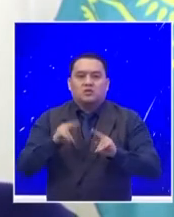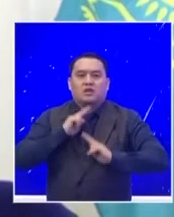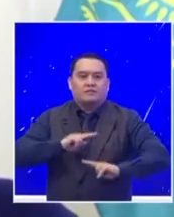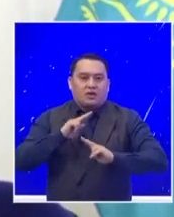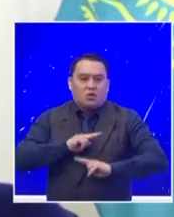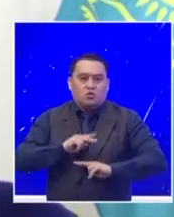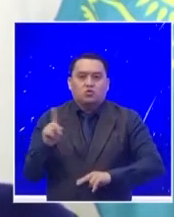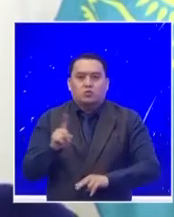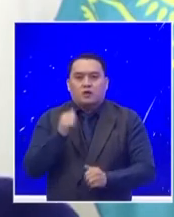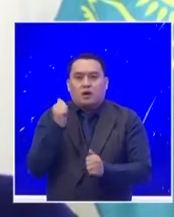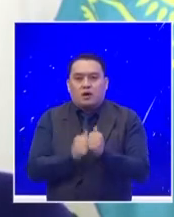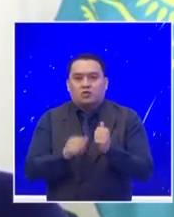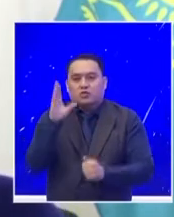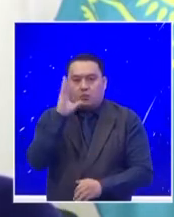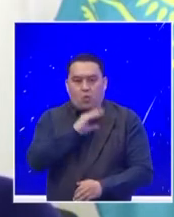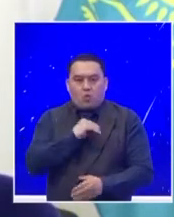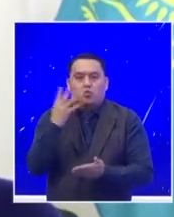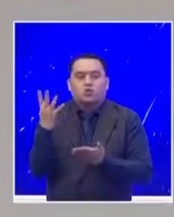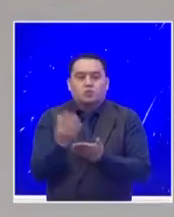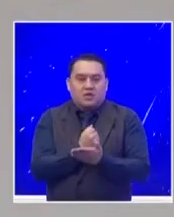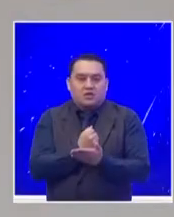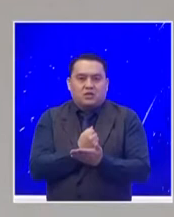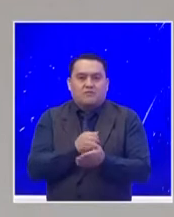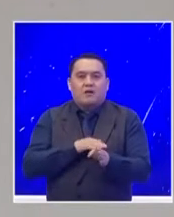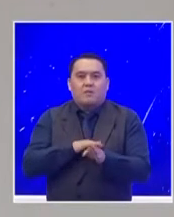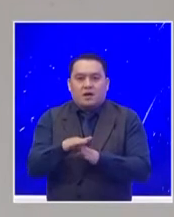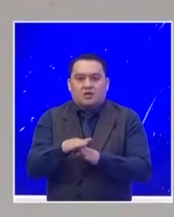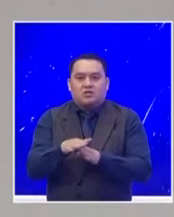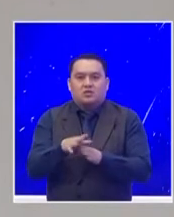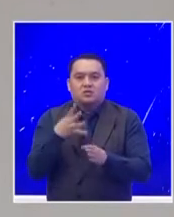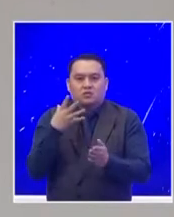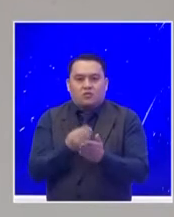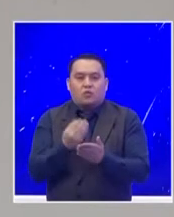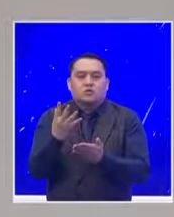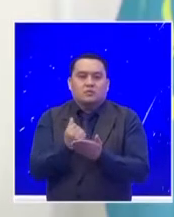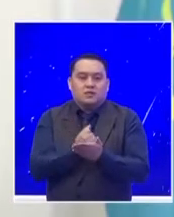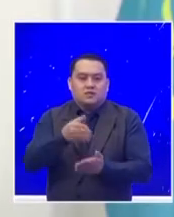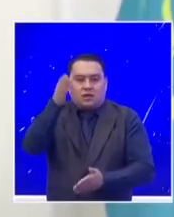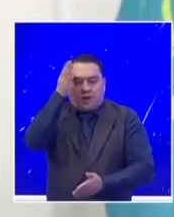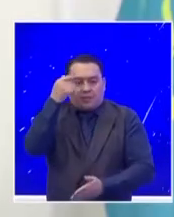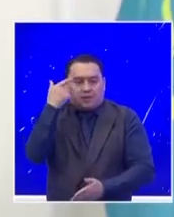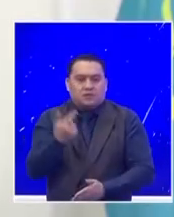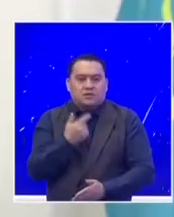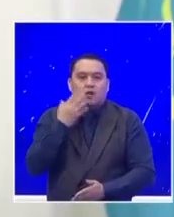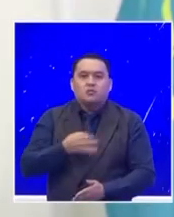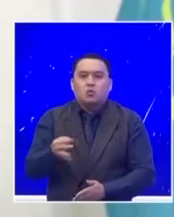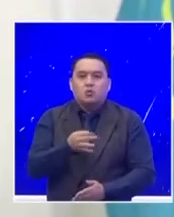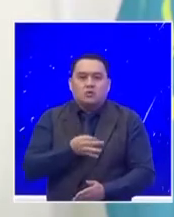сотрудников, чтобы каждый мог успешно реализовывать свой потенциал. Потенциал